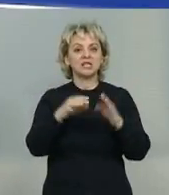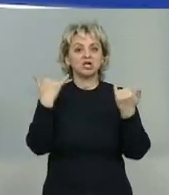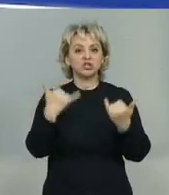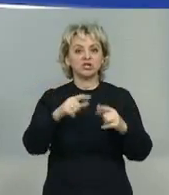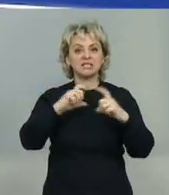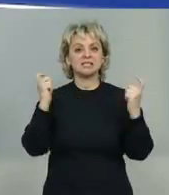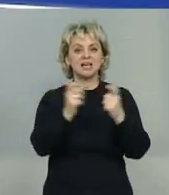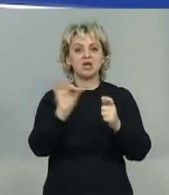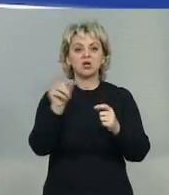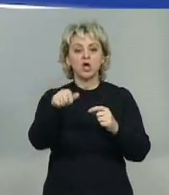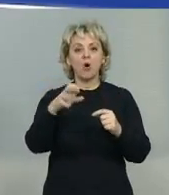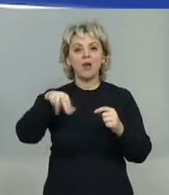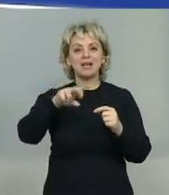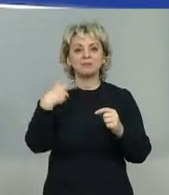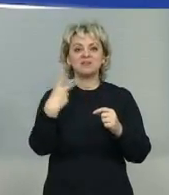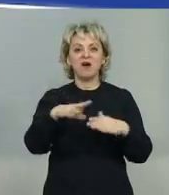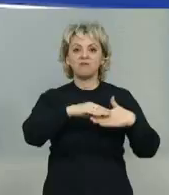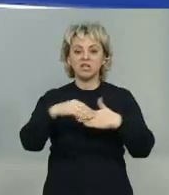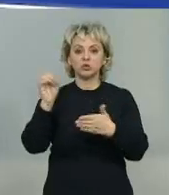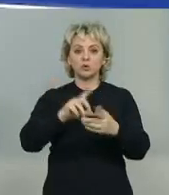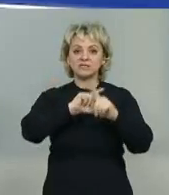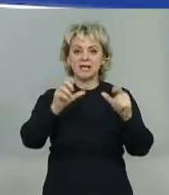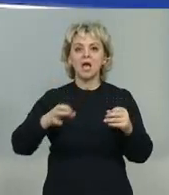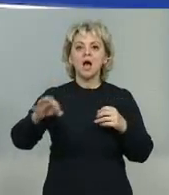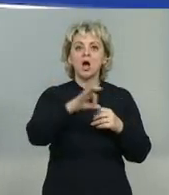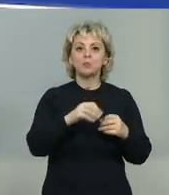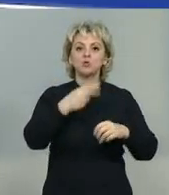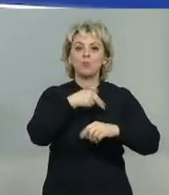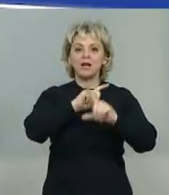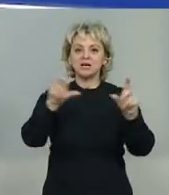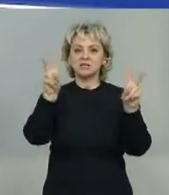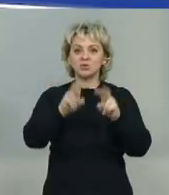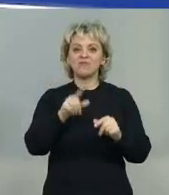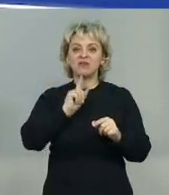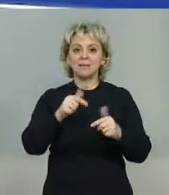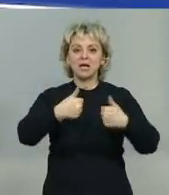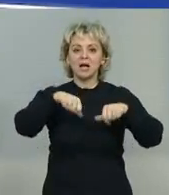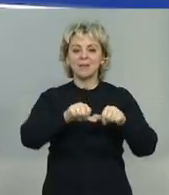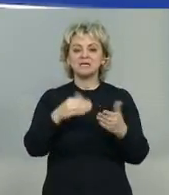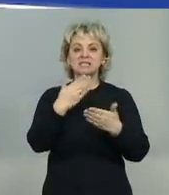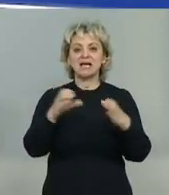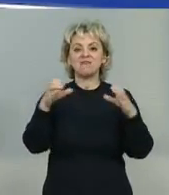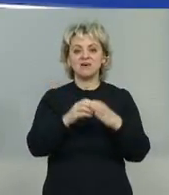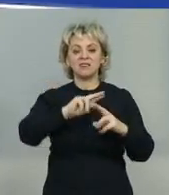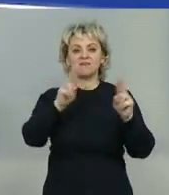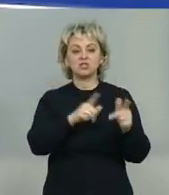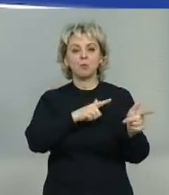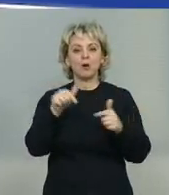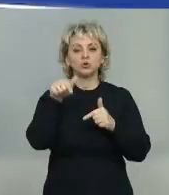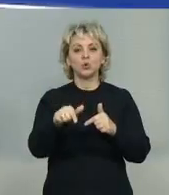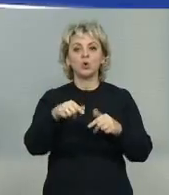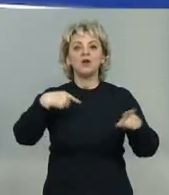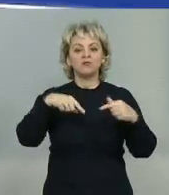нынешний стадион Ростова «Олимп-2», волонтерский центр и областную больницу осмотрела Временная комиссия Совета Федерации по подготовке